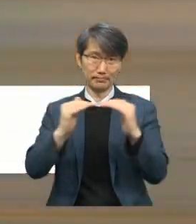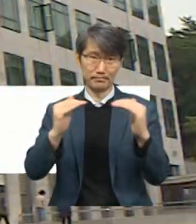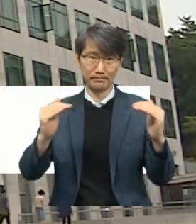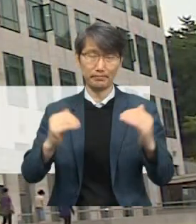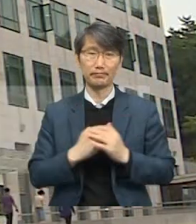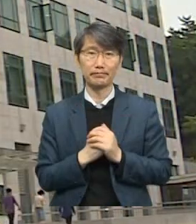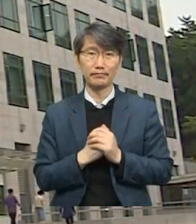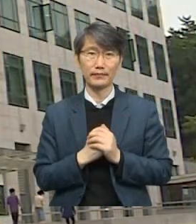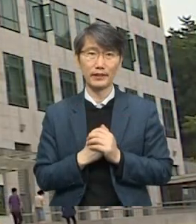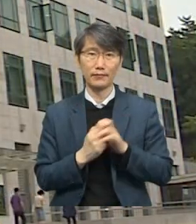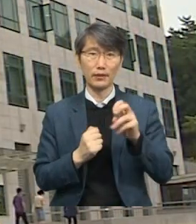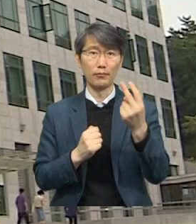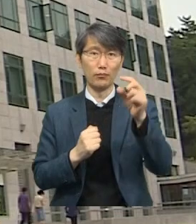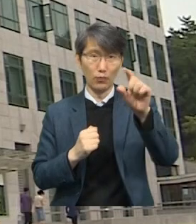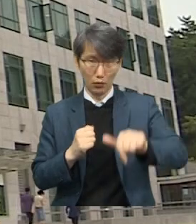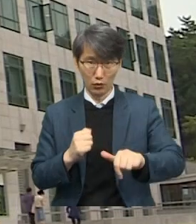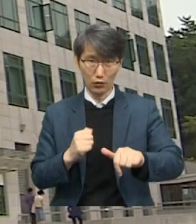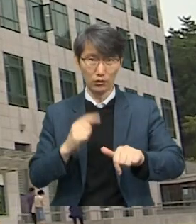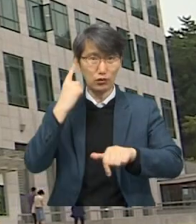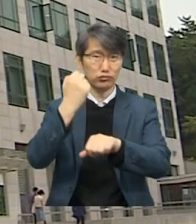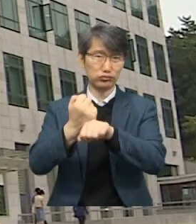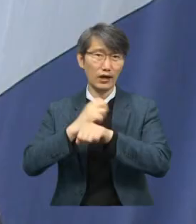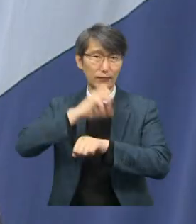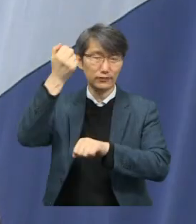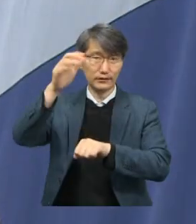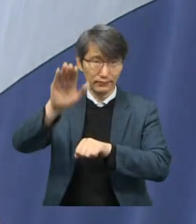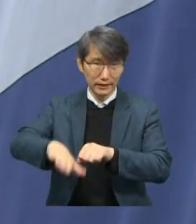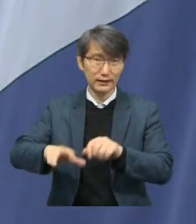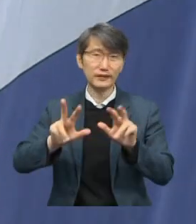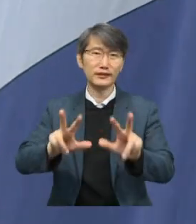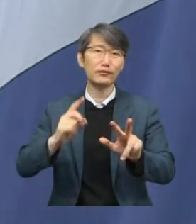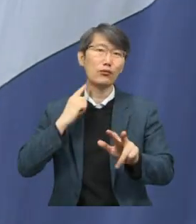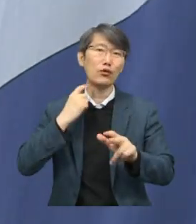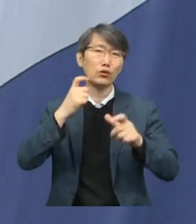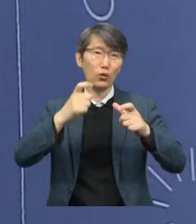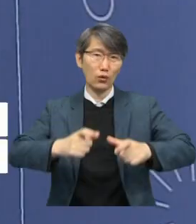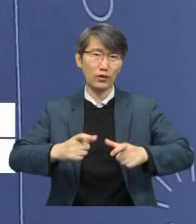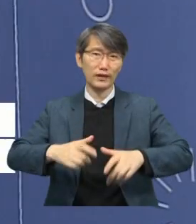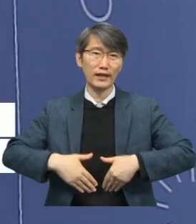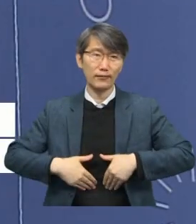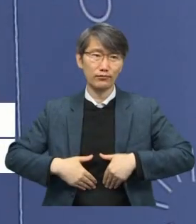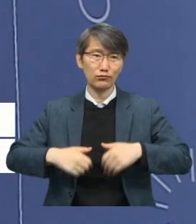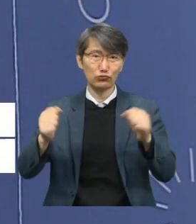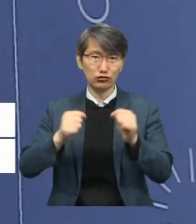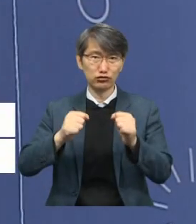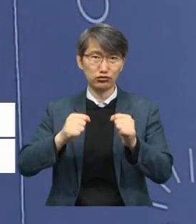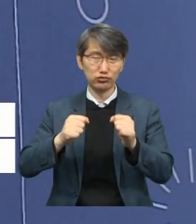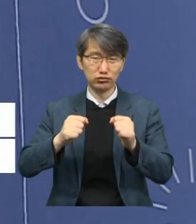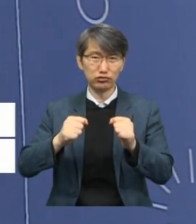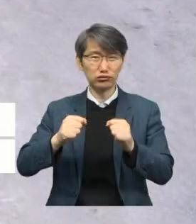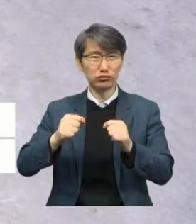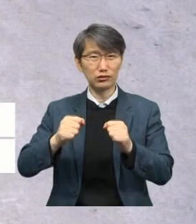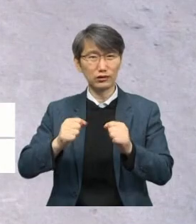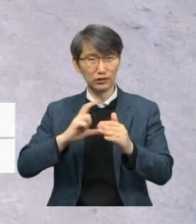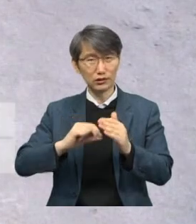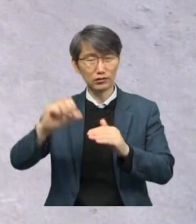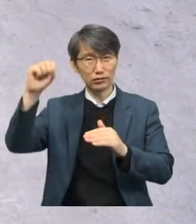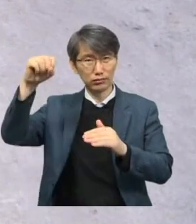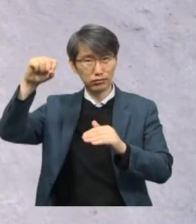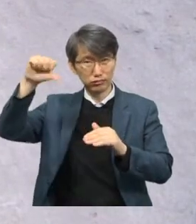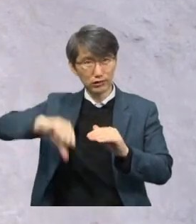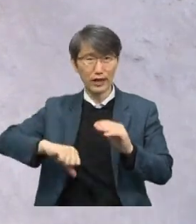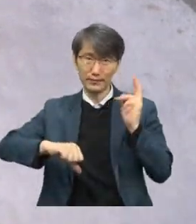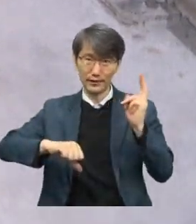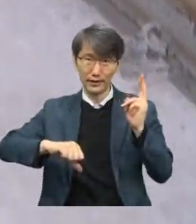방향으로. 면목선은 예타의 문턱을 겨우 넘었지만 현재 목동선과 난곡선도 좌초 우려가 커지고 있는 상황.